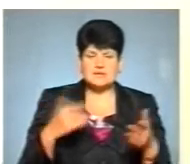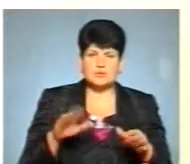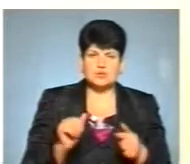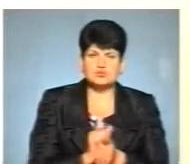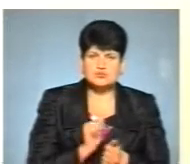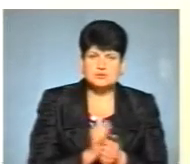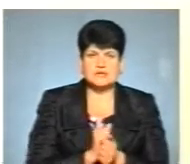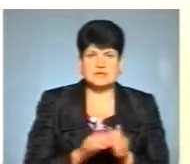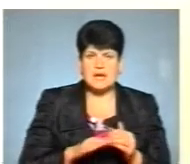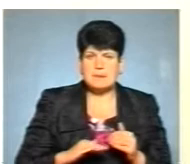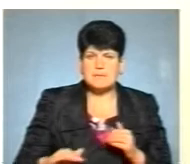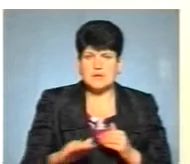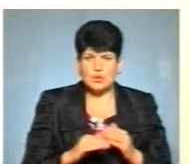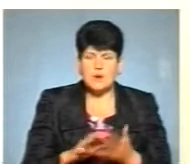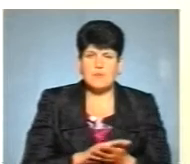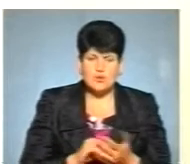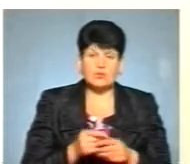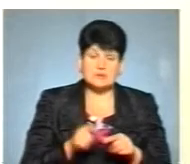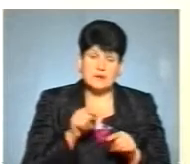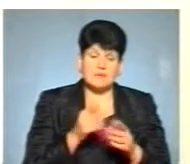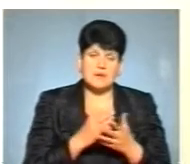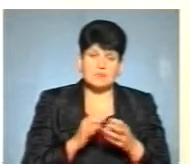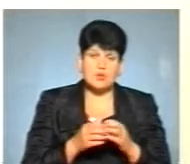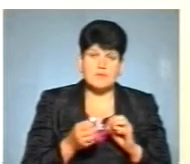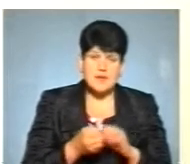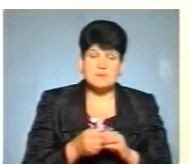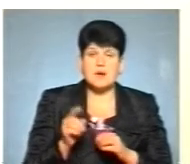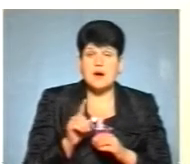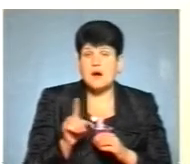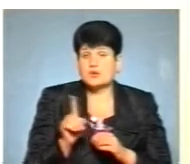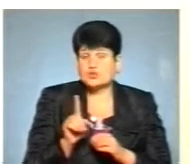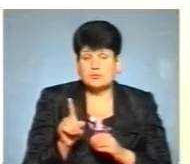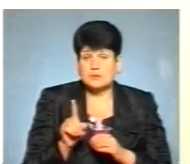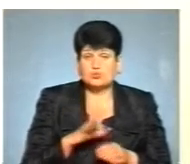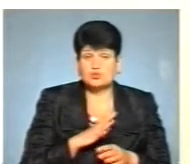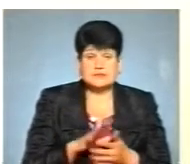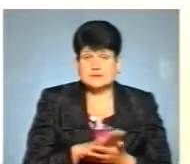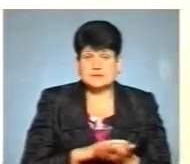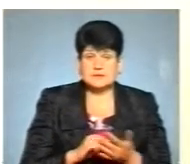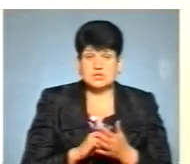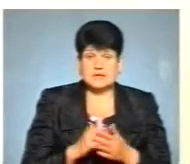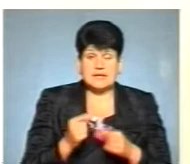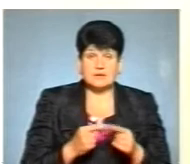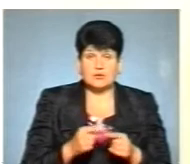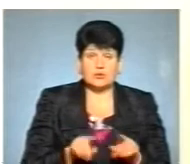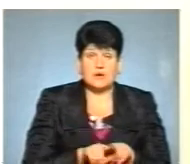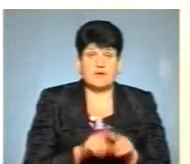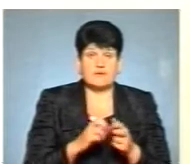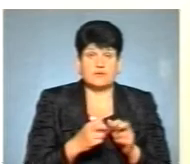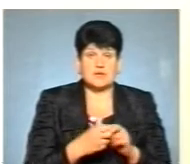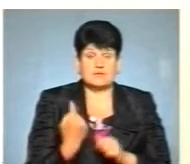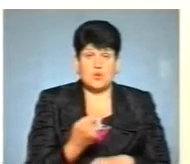і підлога портиться, і так. Там є оці будинки, так. Ну такі, щоб руйнівні були наслідки, порівняно з Івано-Франківською областю, що